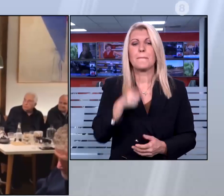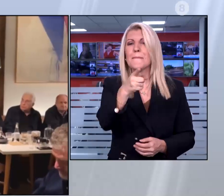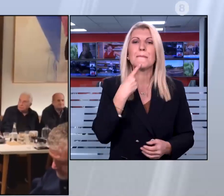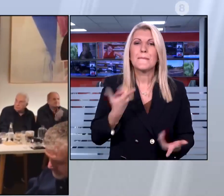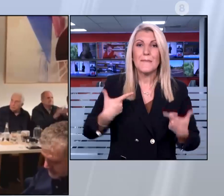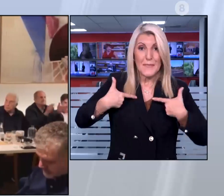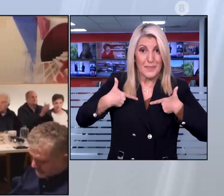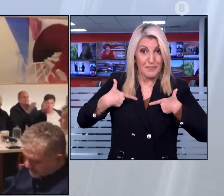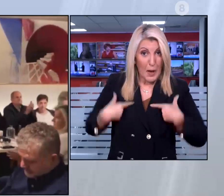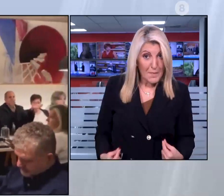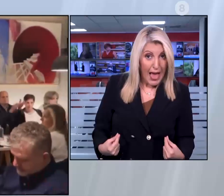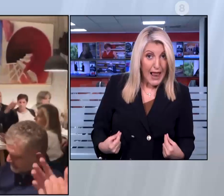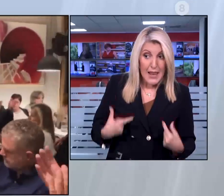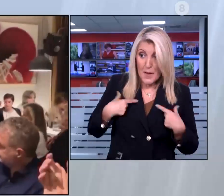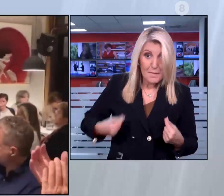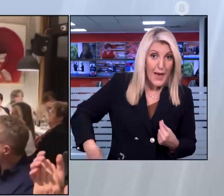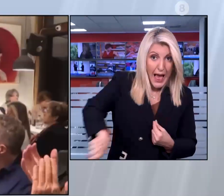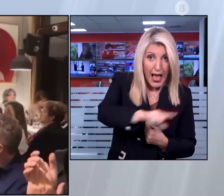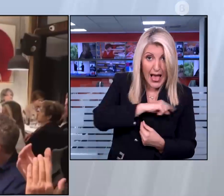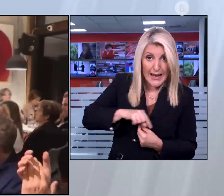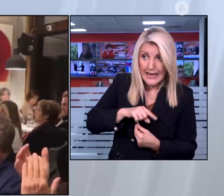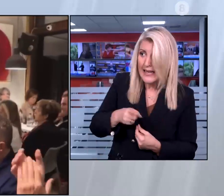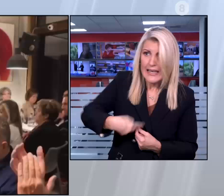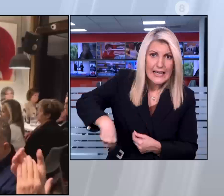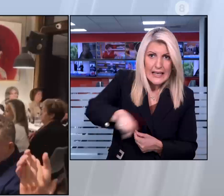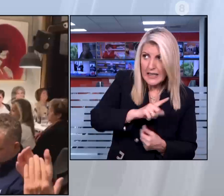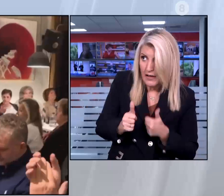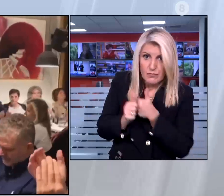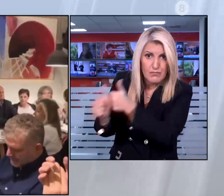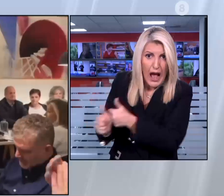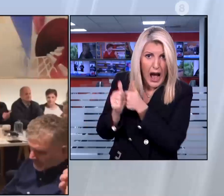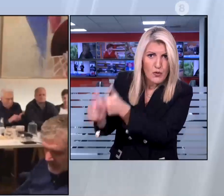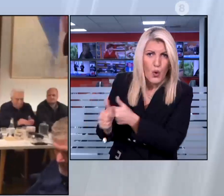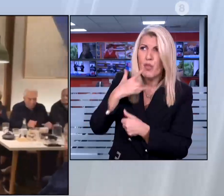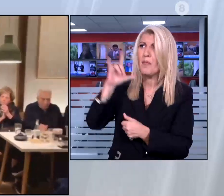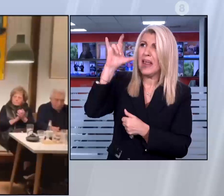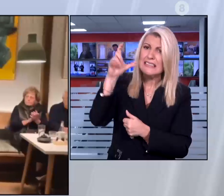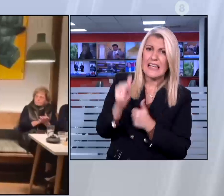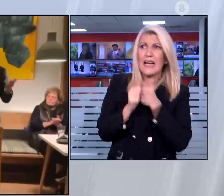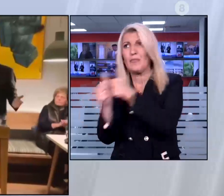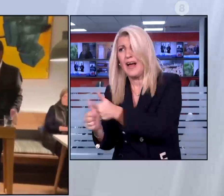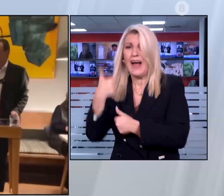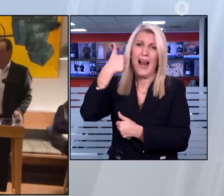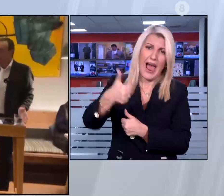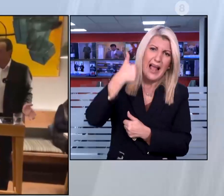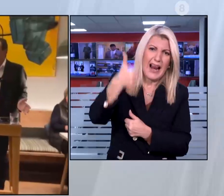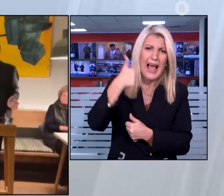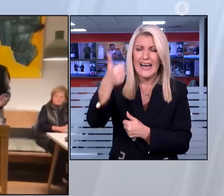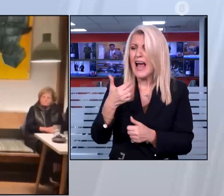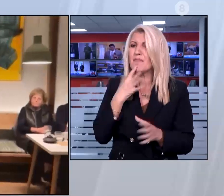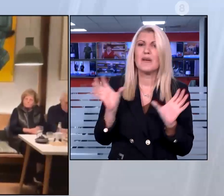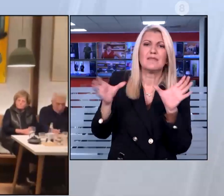διαφορά. Εμείς θέλουμε κόμμα των μελών. Δεν θέλουμε μέλη για τον πρόεδρο. Ούτε ένα κόμμα followers και οπαδών.